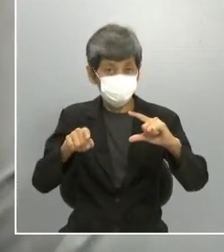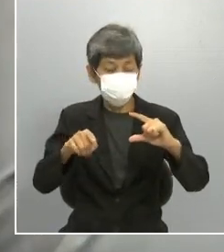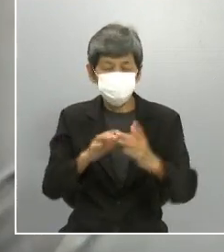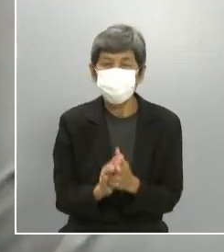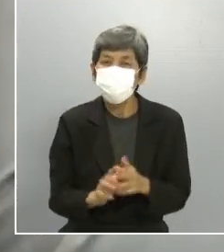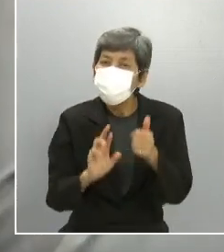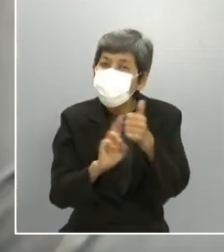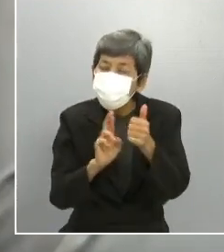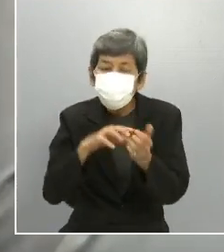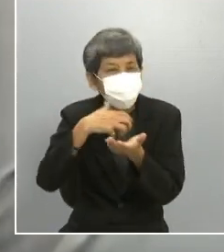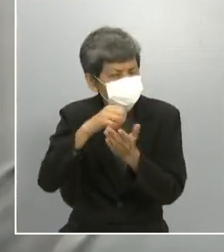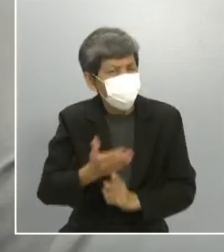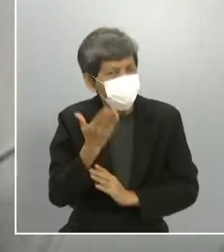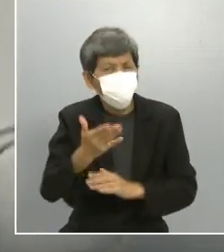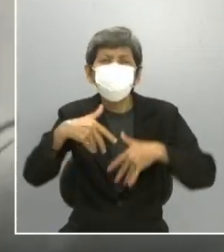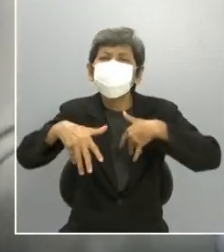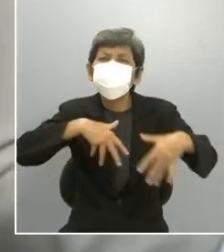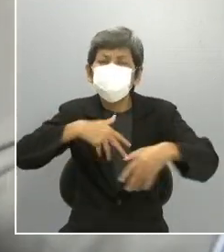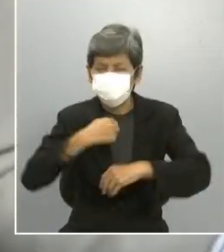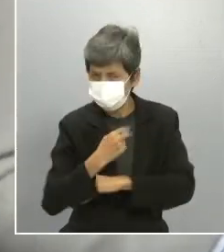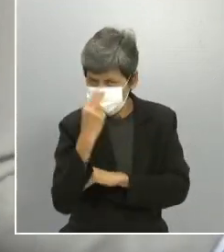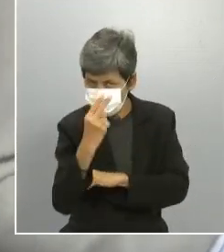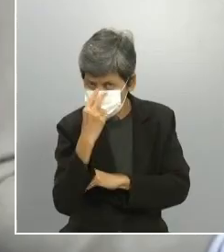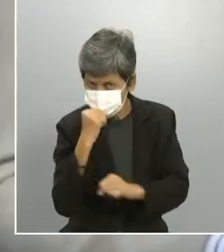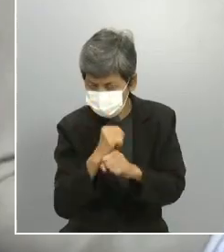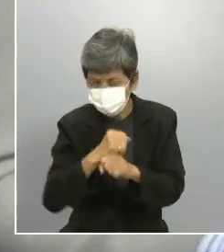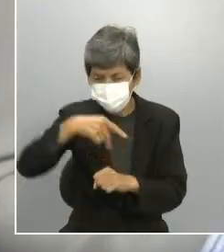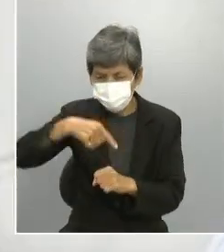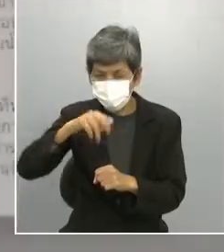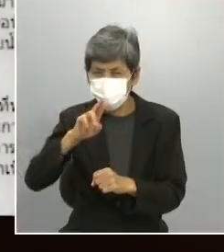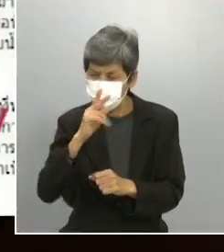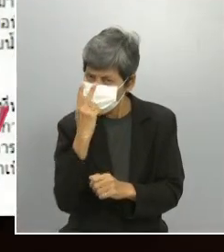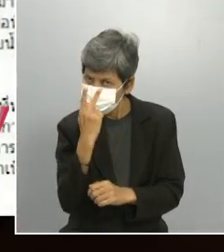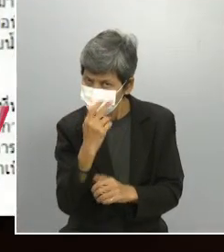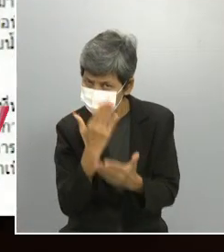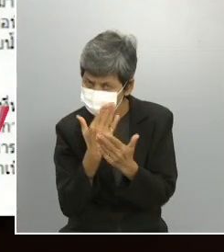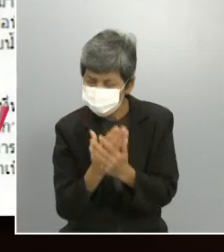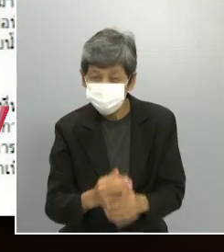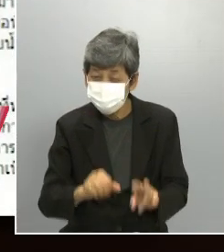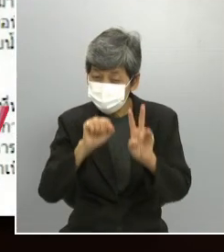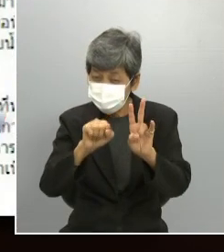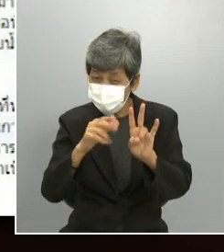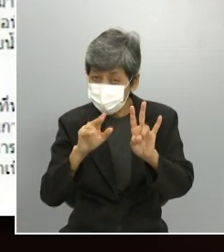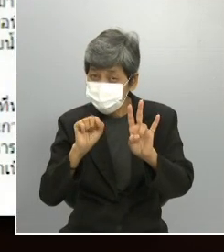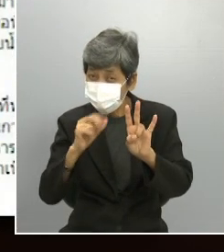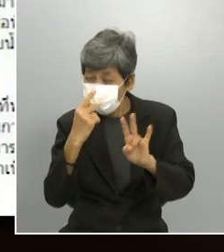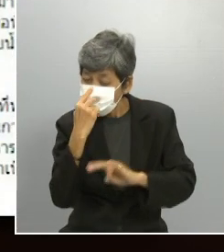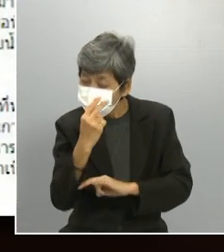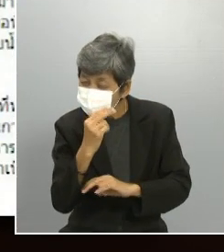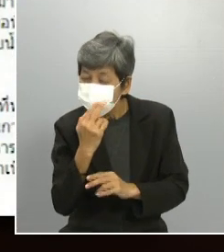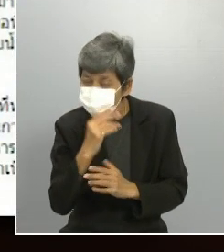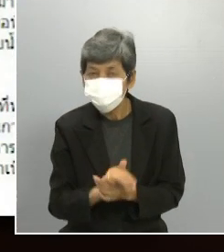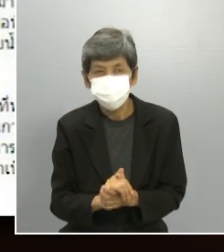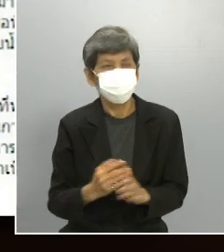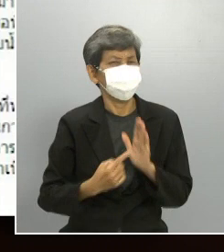ตันสกุลก็เรียกร้องให้ประชาชนจับปลาการออกประกอบกู้เงินเพิ่มเติมอีก 7แสนล้านบาทนี้นะคะโดย